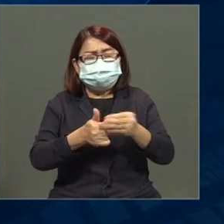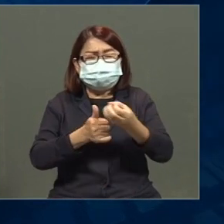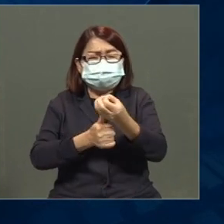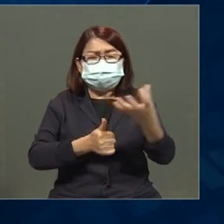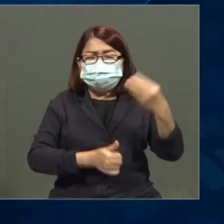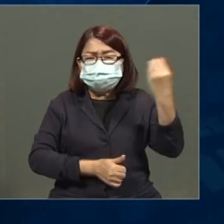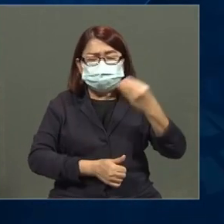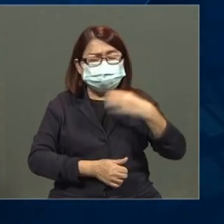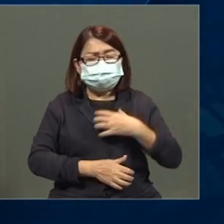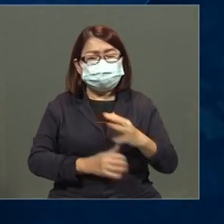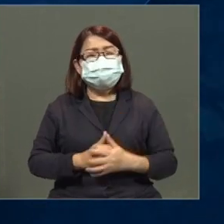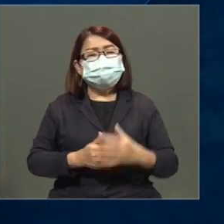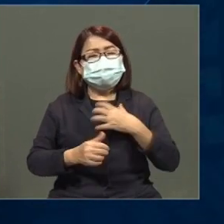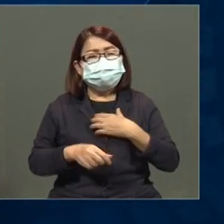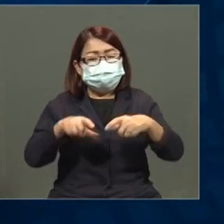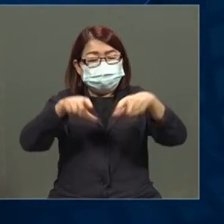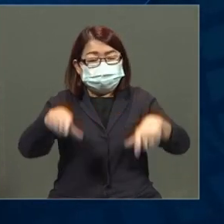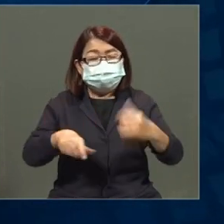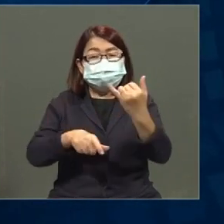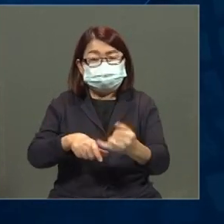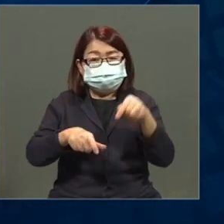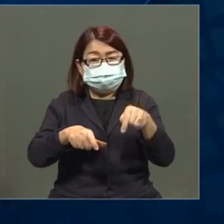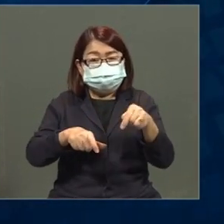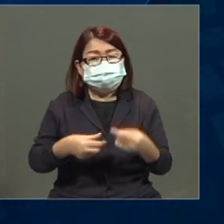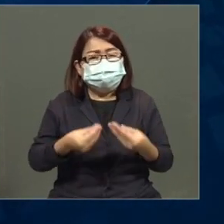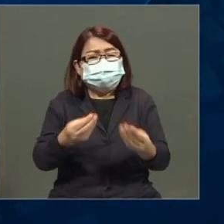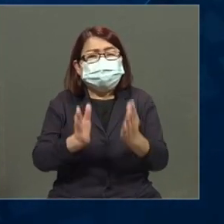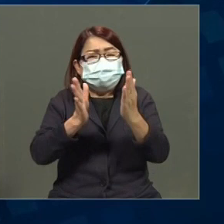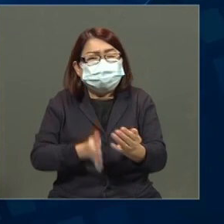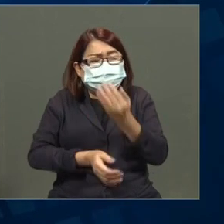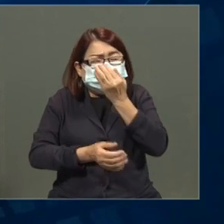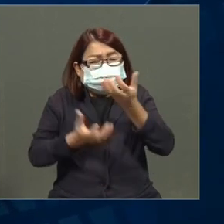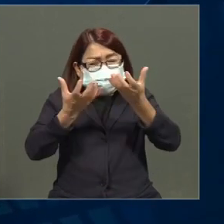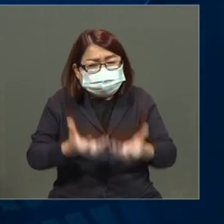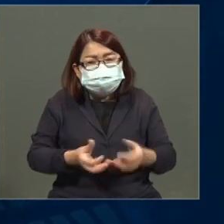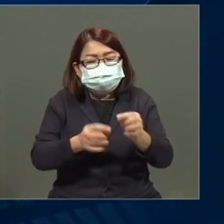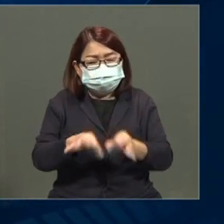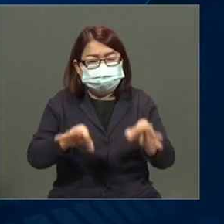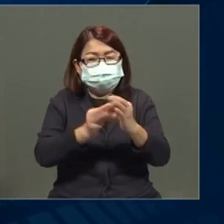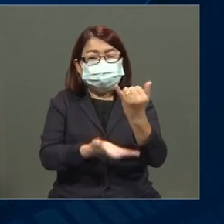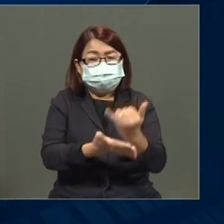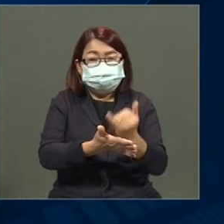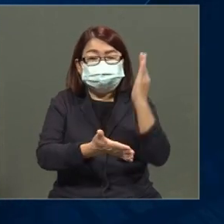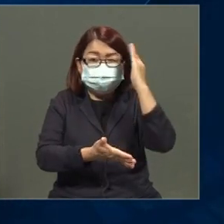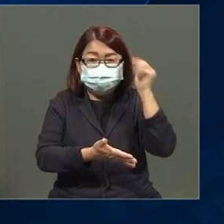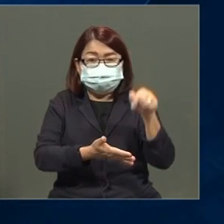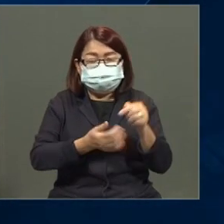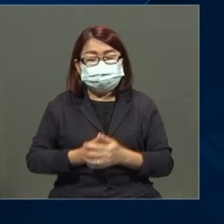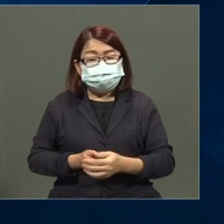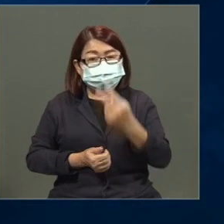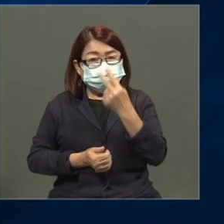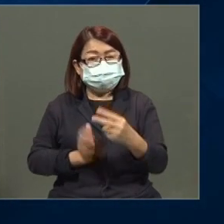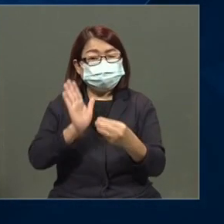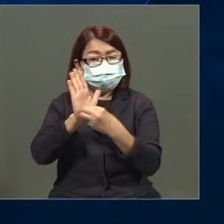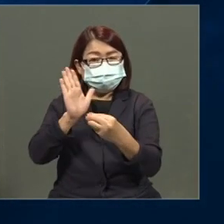ค่ะเพื่อที่จะรักษาเตียงให้กับผู้ที่มีอาการเจ็บป่วยรุนแรงและจำเป็นนะคะไปดูแยกกรณีกรุงเท